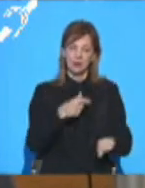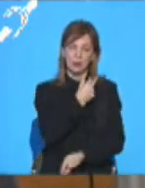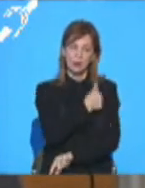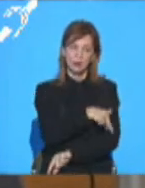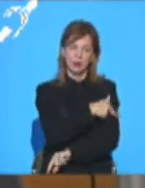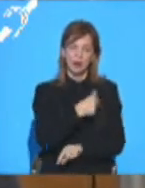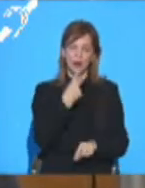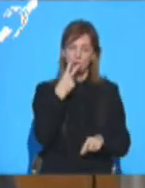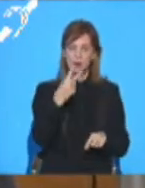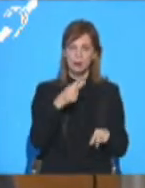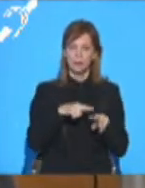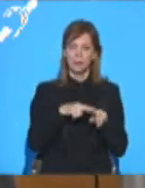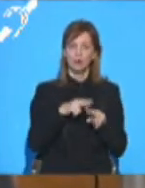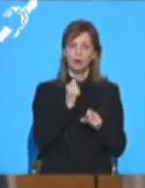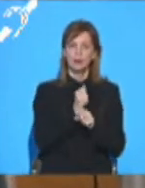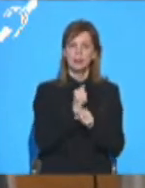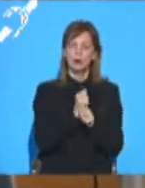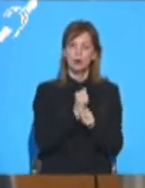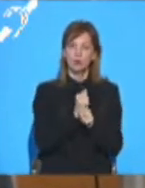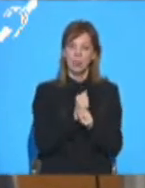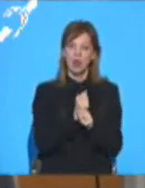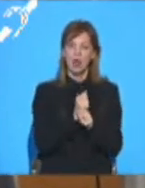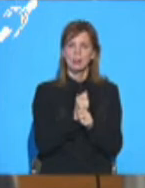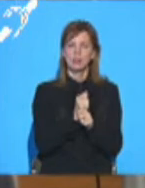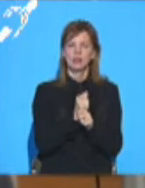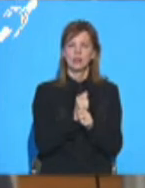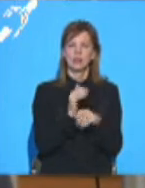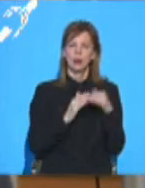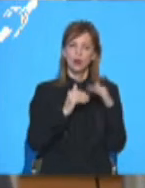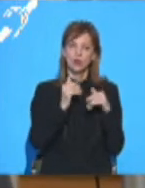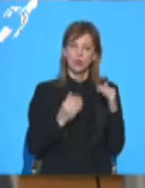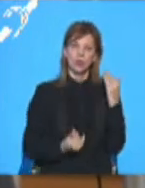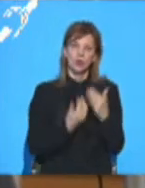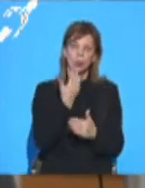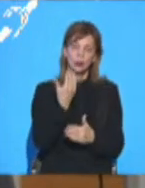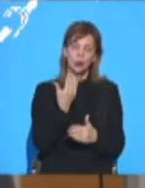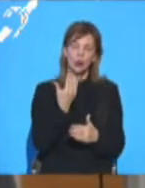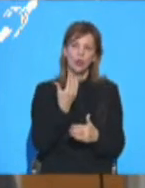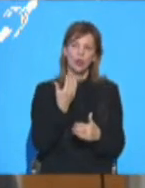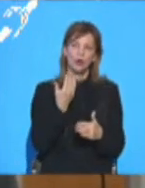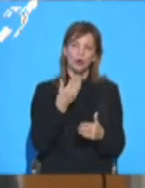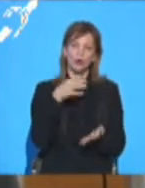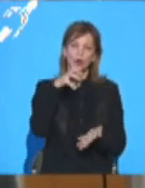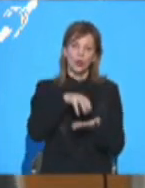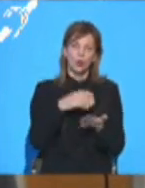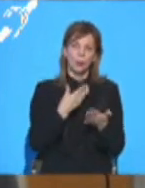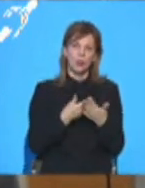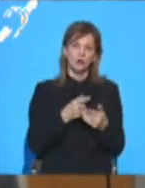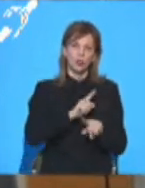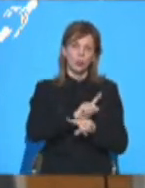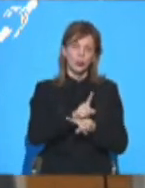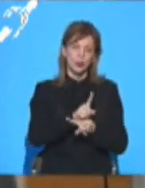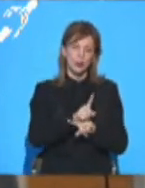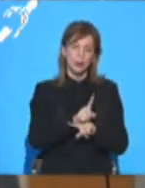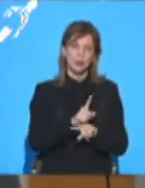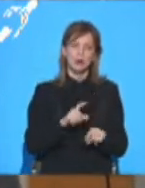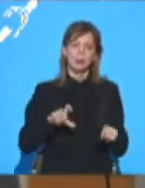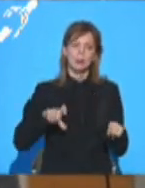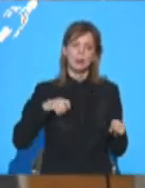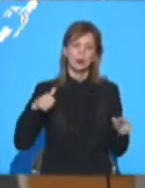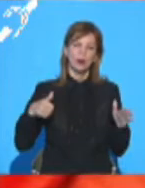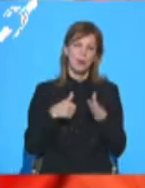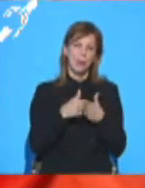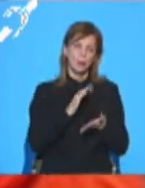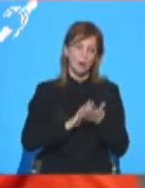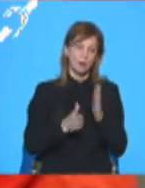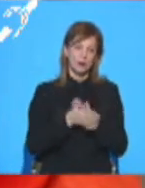cum se lucrează foarte mult, se construiește o nouă unitate de primiri urgențe, suntem aproape gata cu o nouă clădire pentru ambulatorul